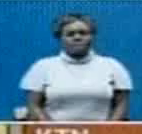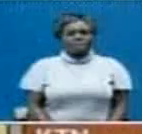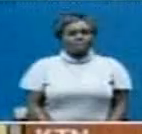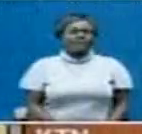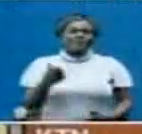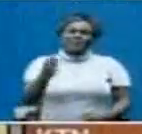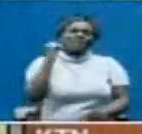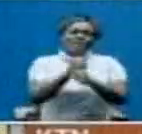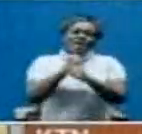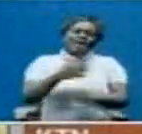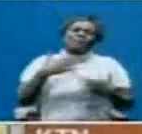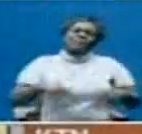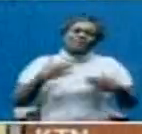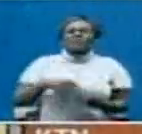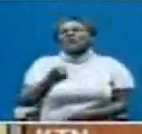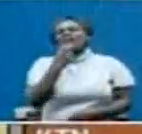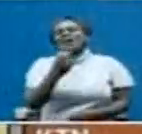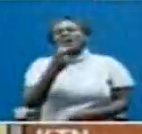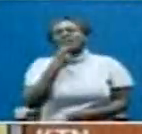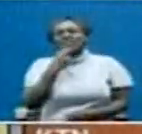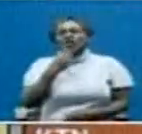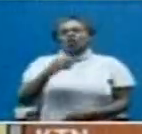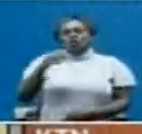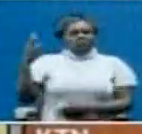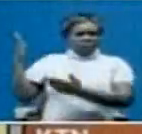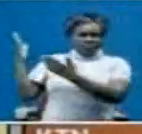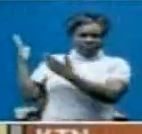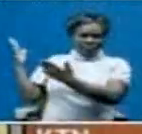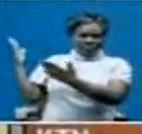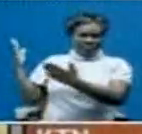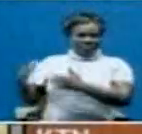Alikuwa mcheshi na mchangamfu, Gerald Otieno Kajwang.